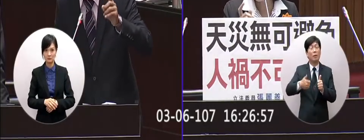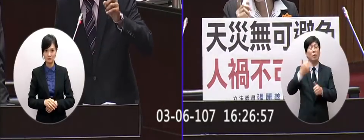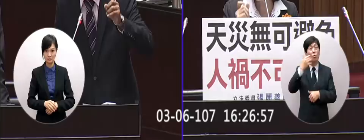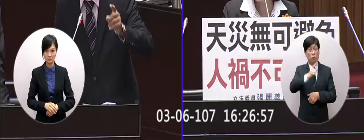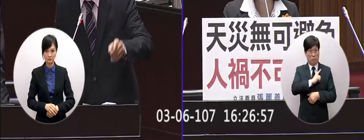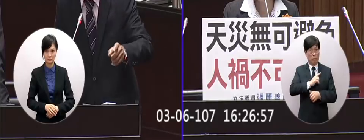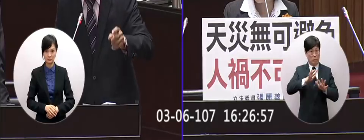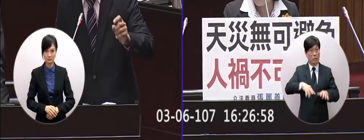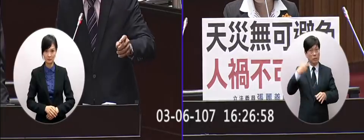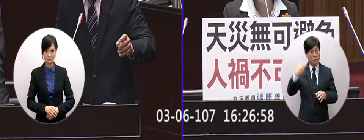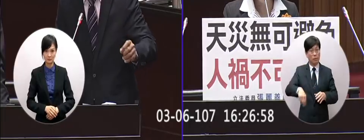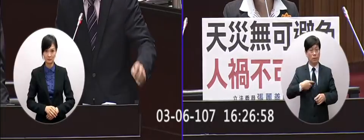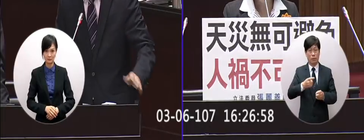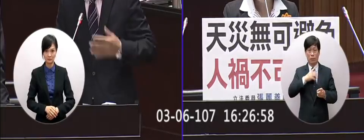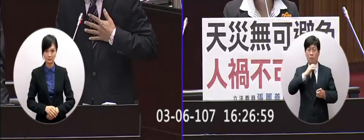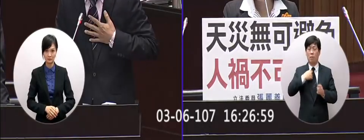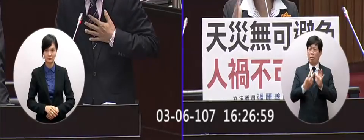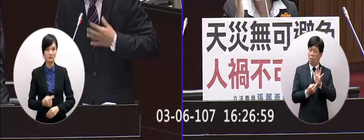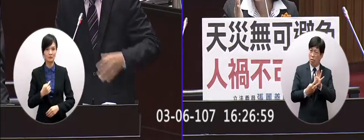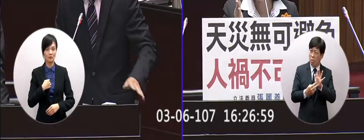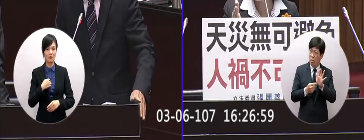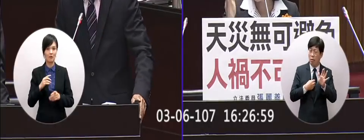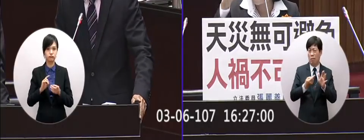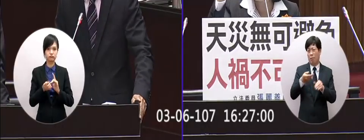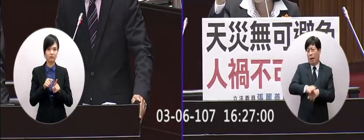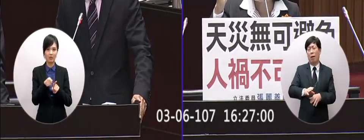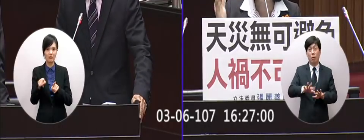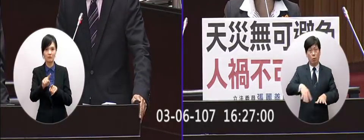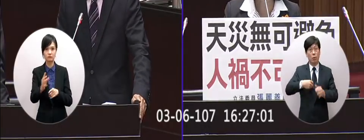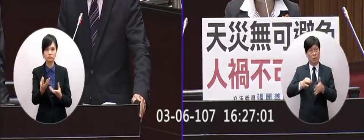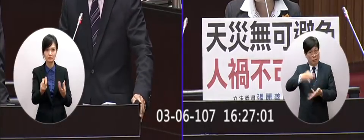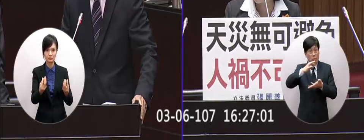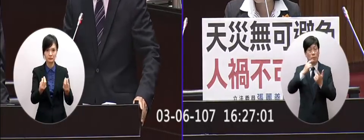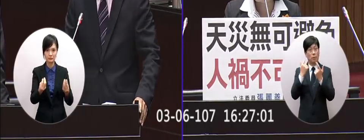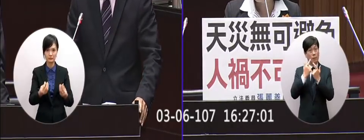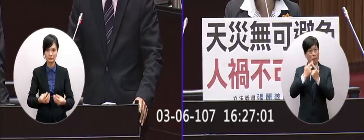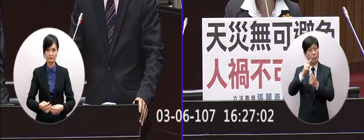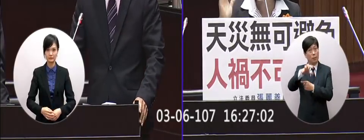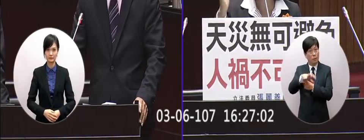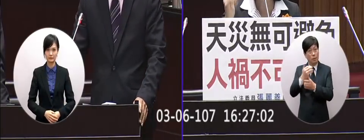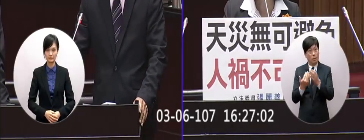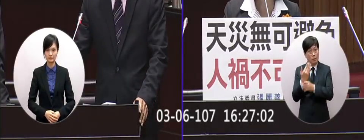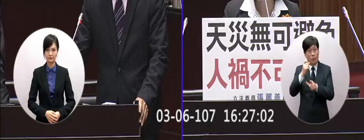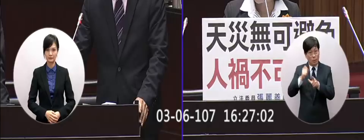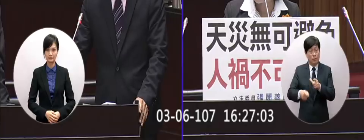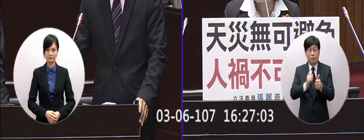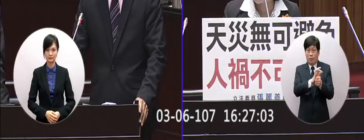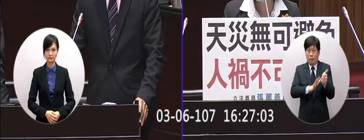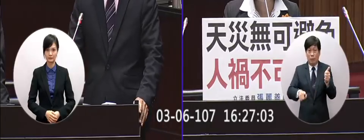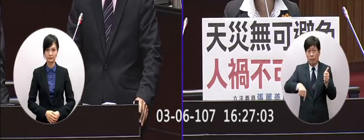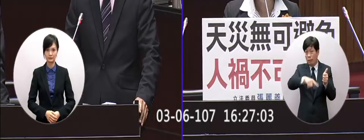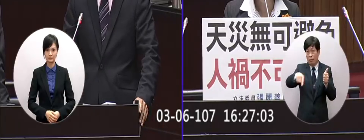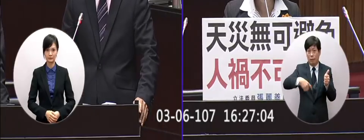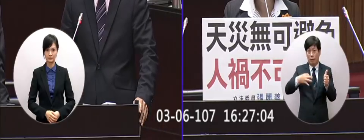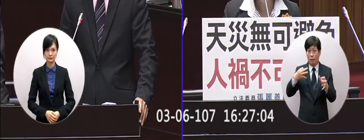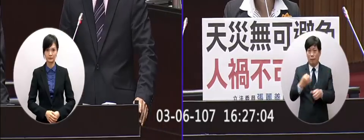如果你今天再继续硬凹， 我没有凹。 我现在讲的是台北农产公司， 所造成的损